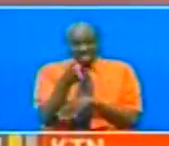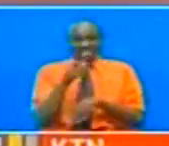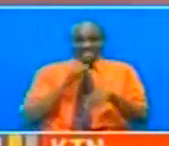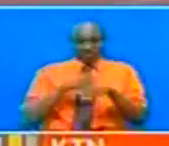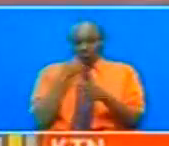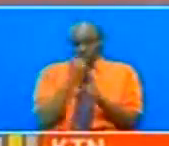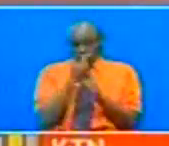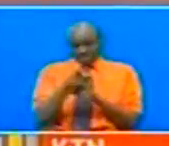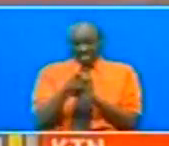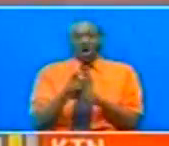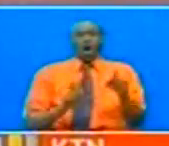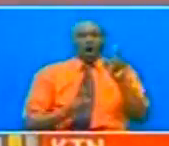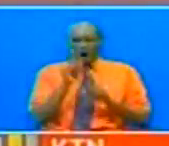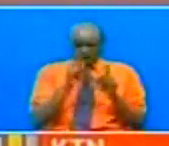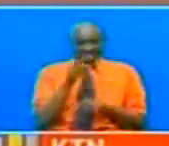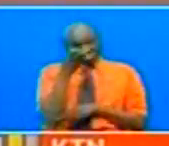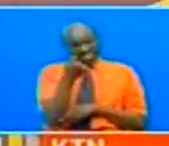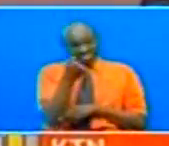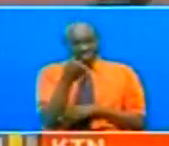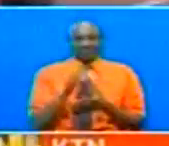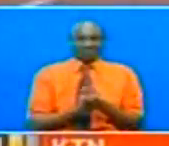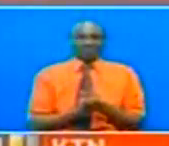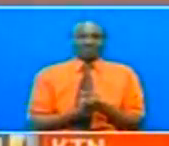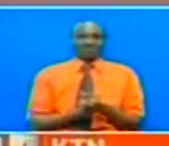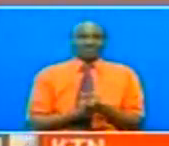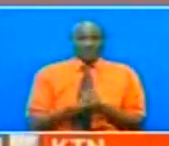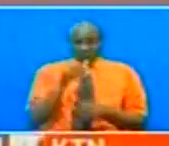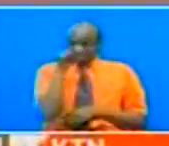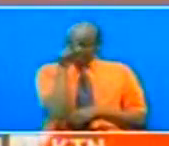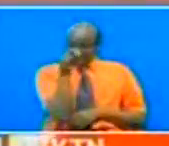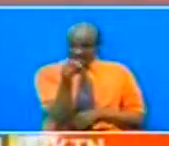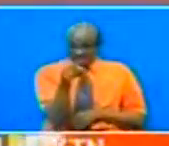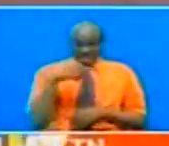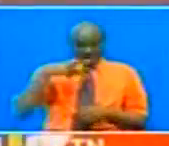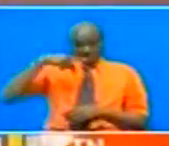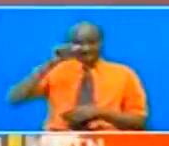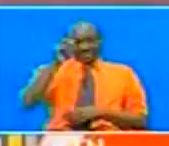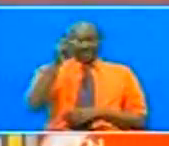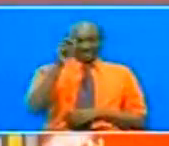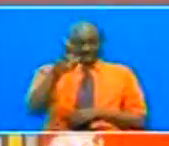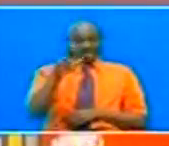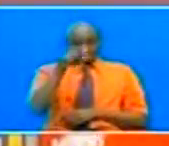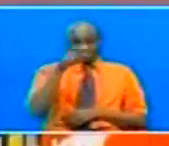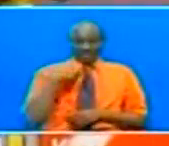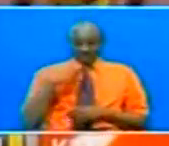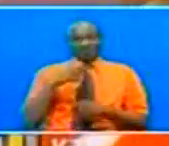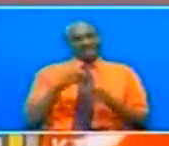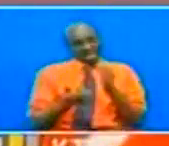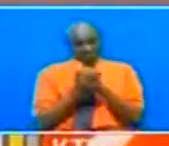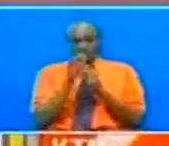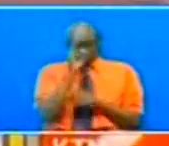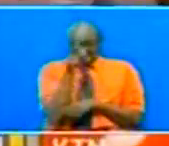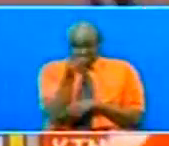Kusa kivumbi katika mechi iliyokuwa ya kufana. Licha ya Peter Andwae kuwafungulia Kusa kurasa ya